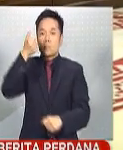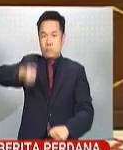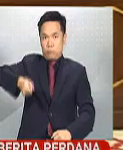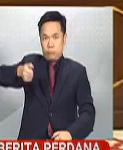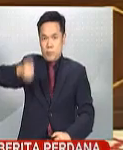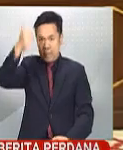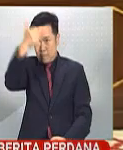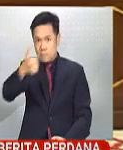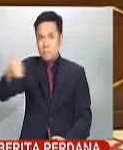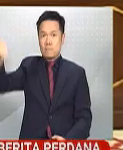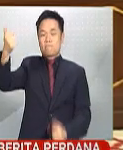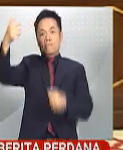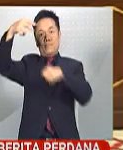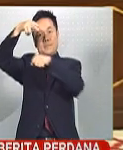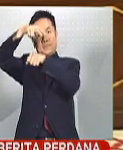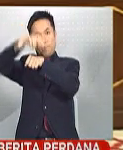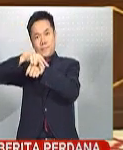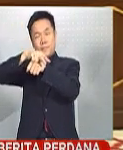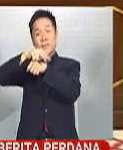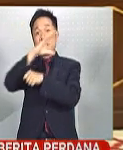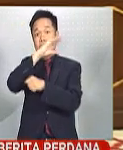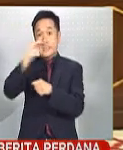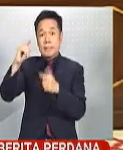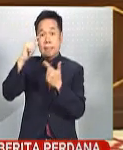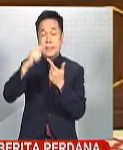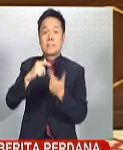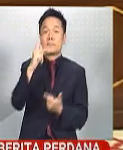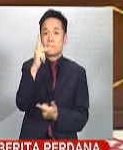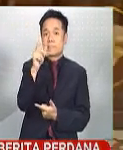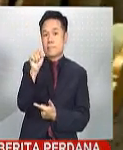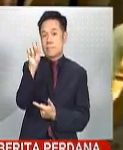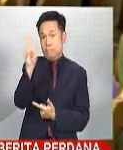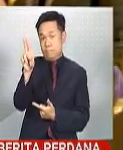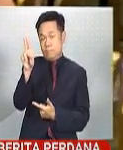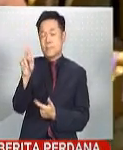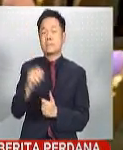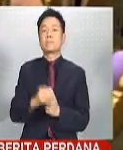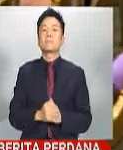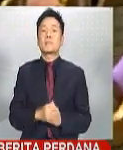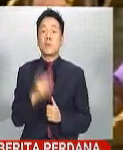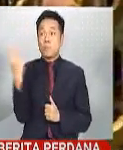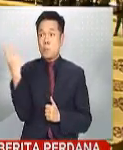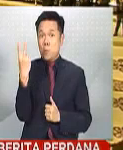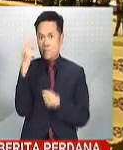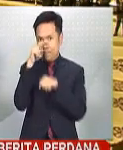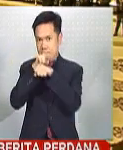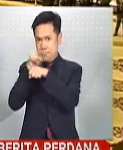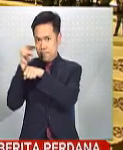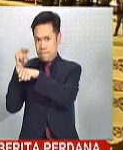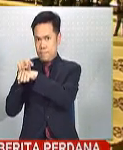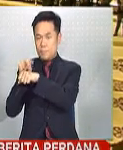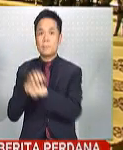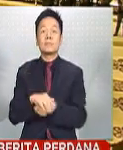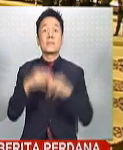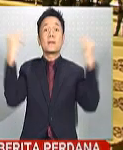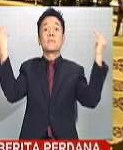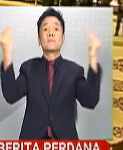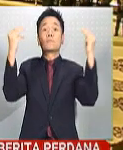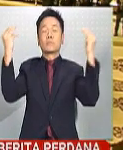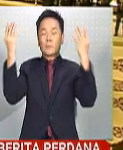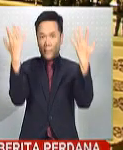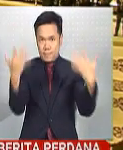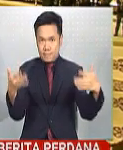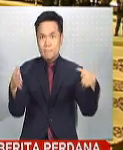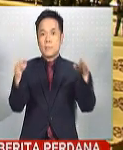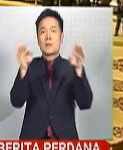Sri Tengku Maimun Tuan Mat dan Ketua Setiausaha Negara Datuk Seri Muhammad Zuki Ali. Istiadat diakhiri dengan